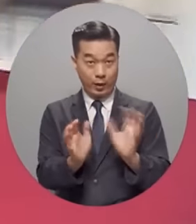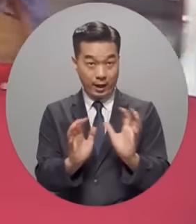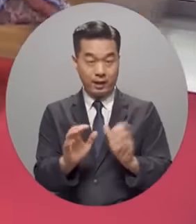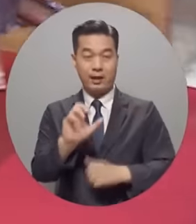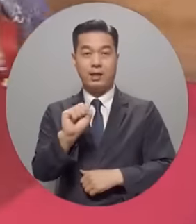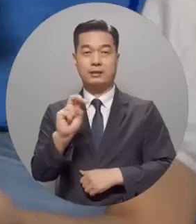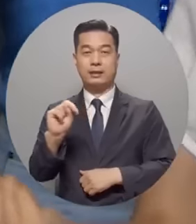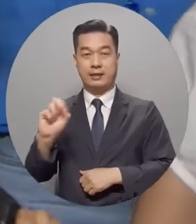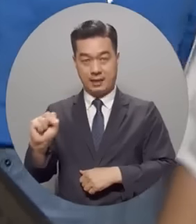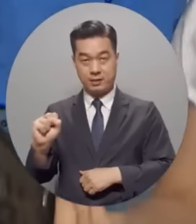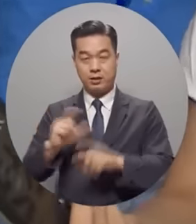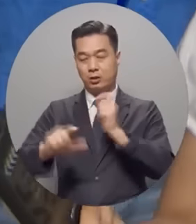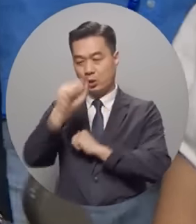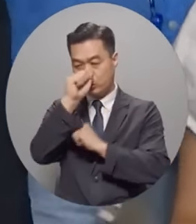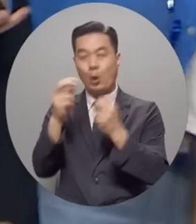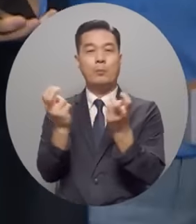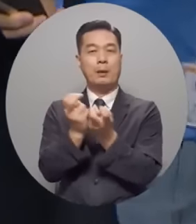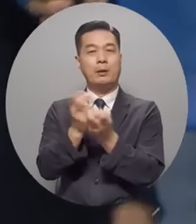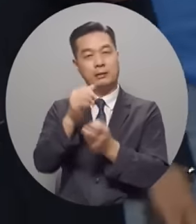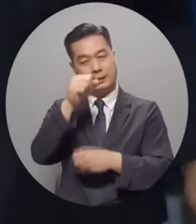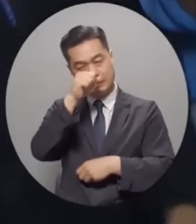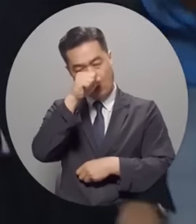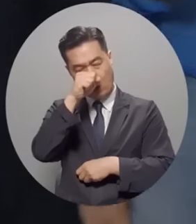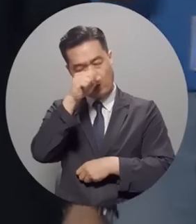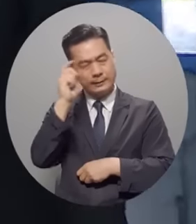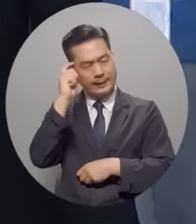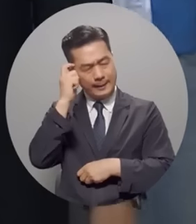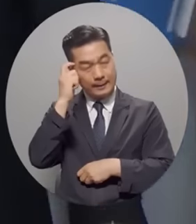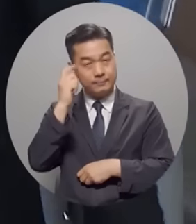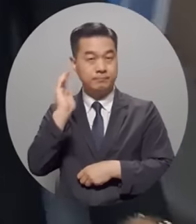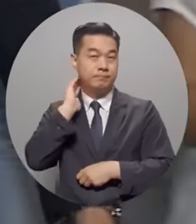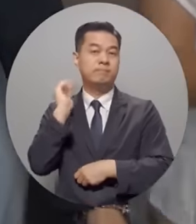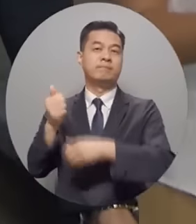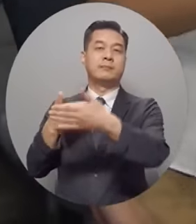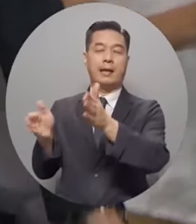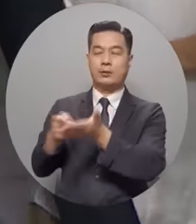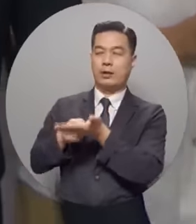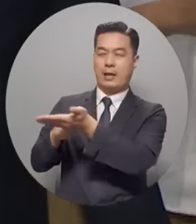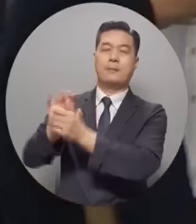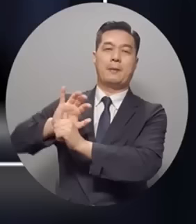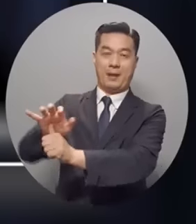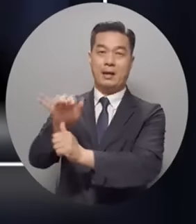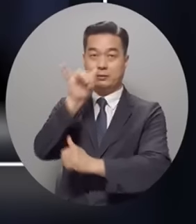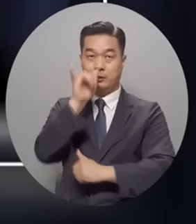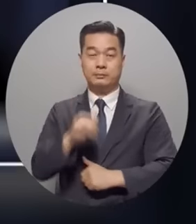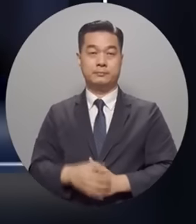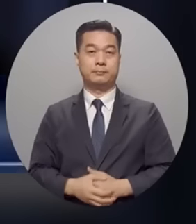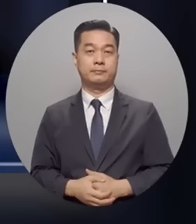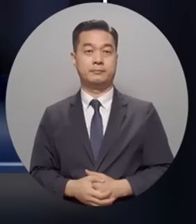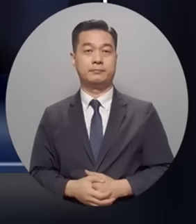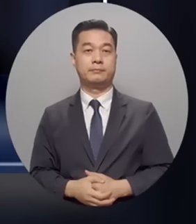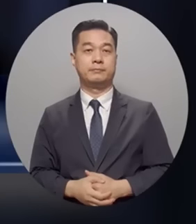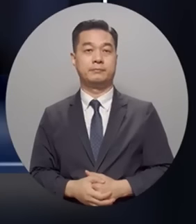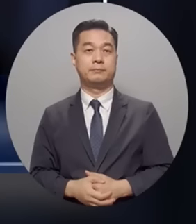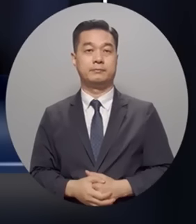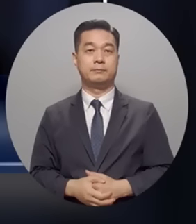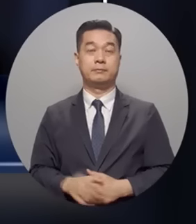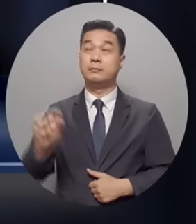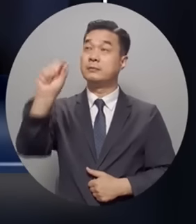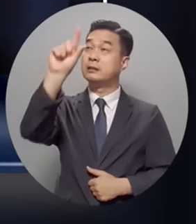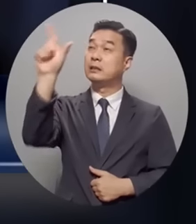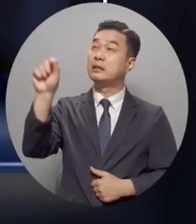통해 더 좋은 대안이 있었으면 좋겠다며 대통령실을 거듭 압박했습니다. 거의 뭐 달나라